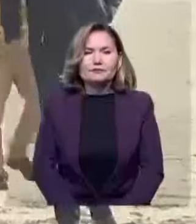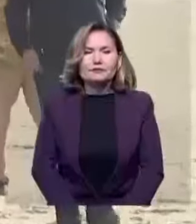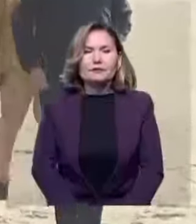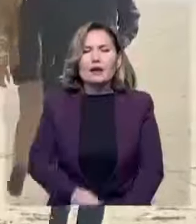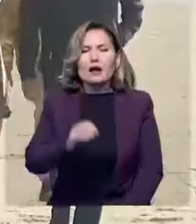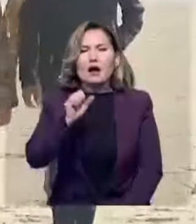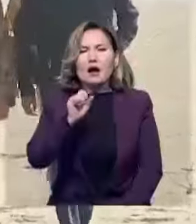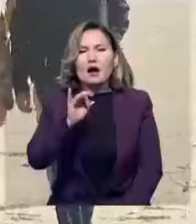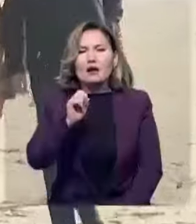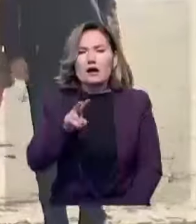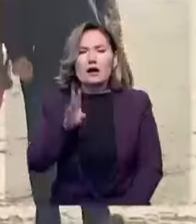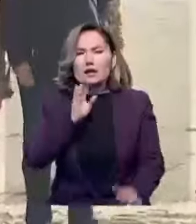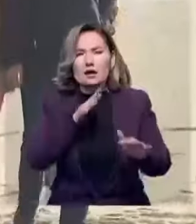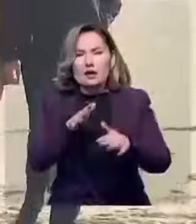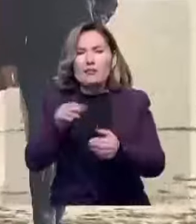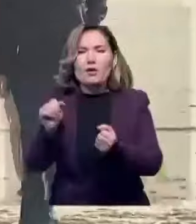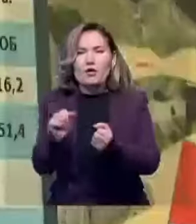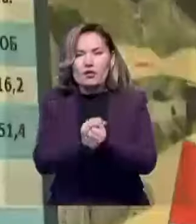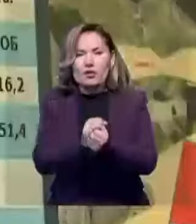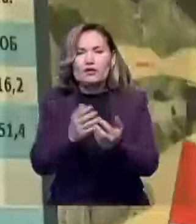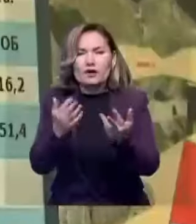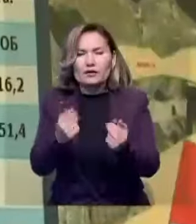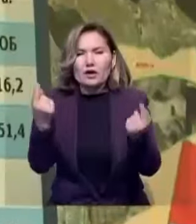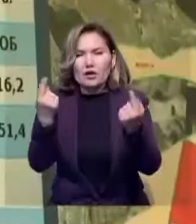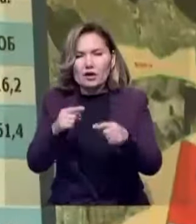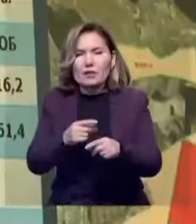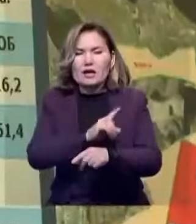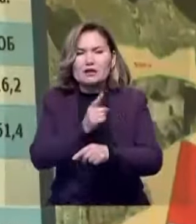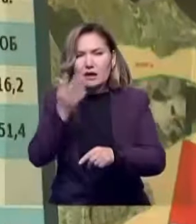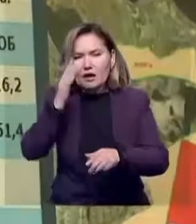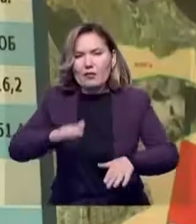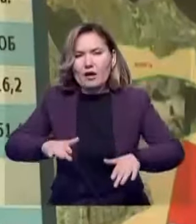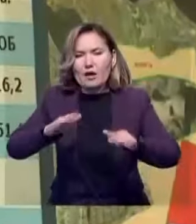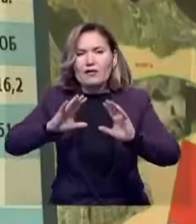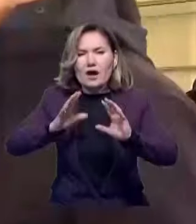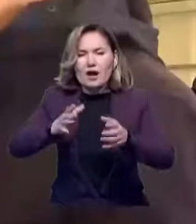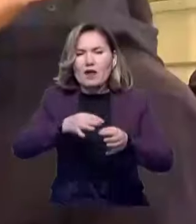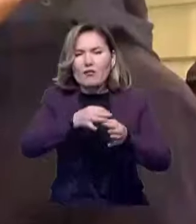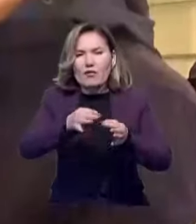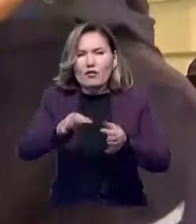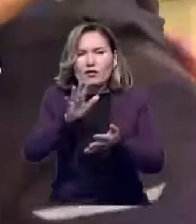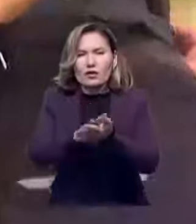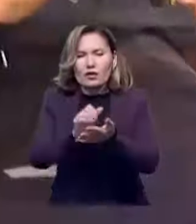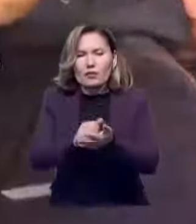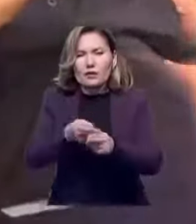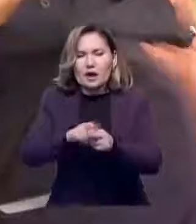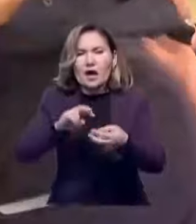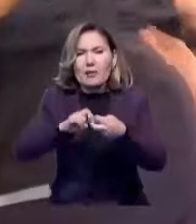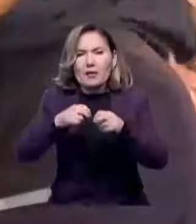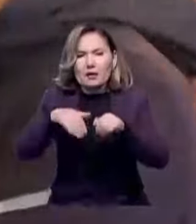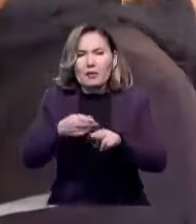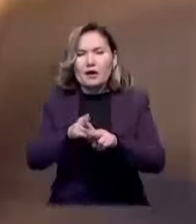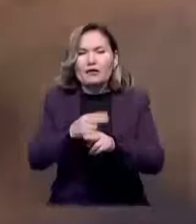Арал теңізінің тартылуы – жаһандық проблема. Табанынан ұшқан шаң мен тұз жер шарының әр түкпіріне жетті. Мәселені шешудің бір